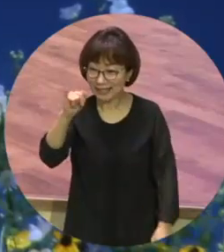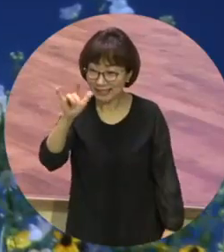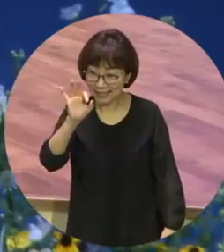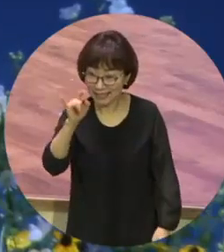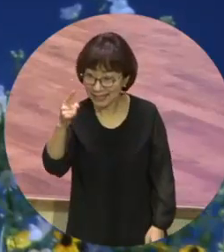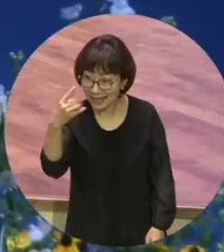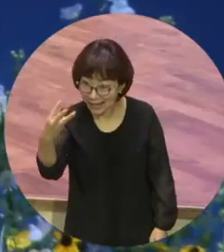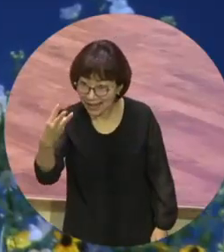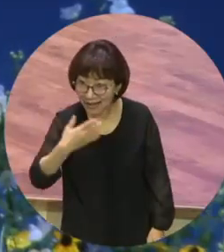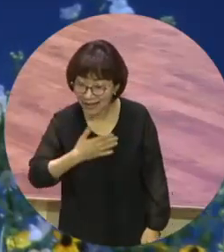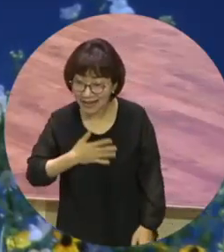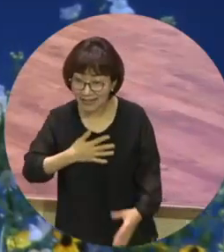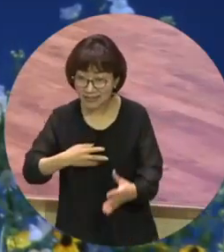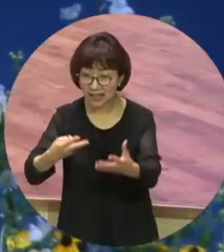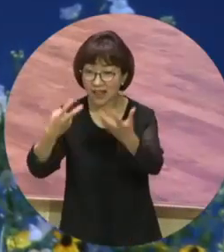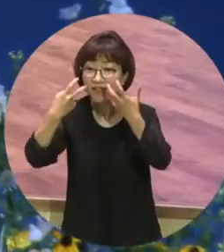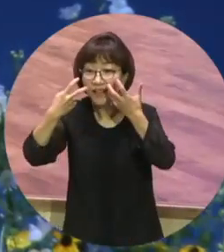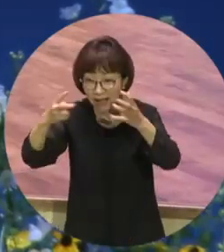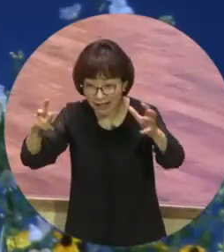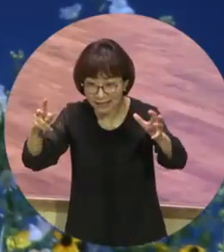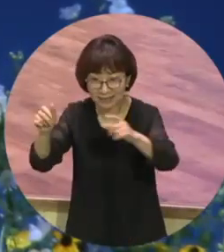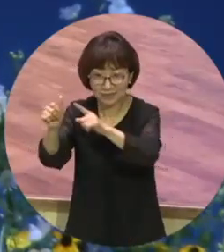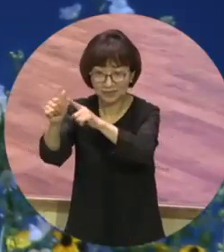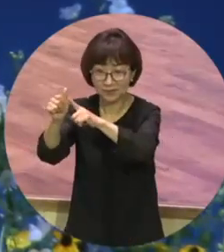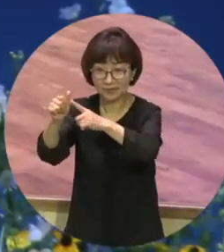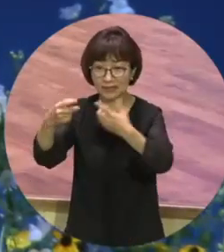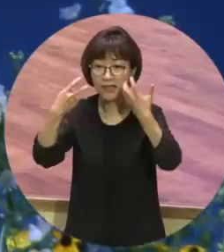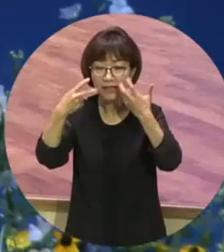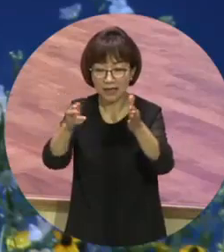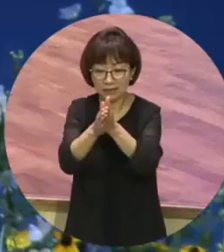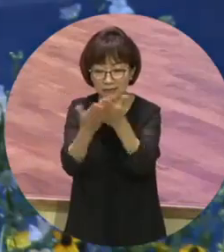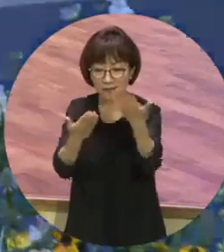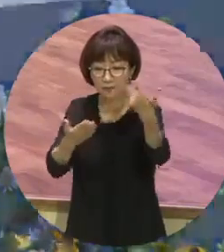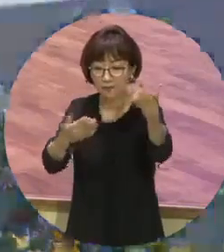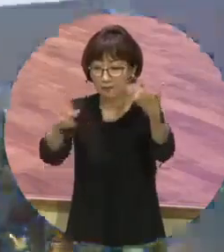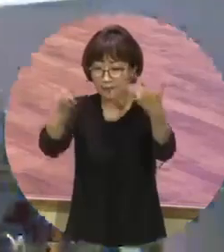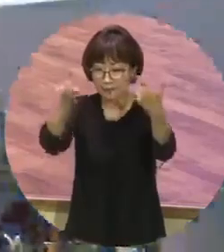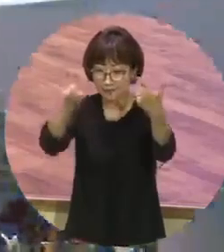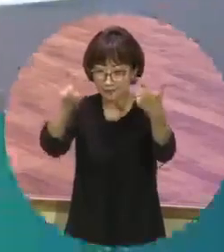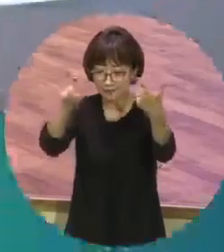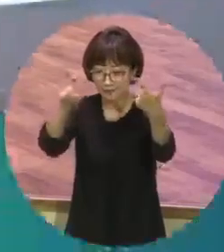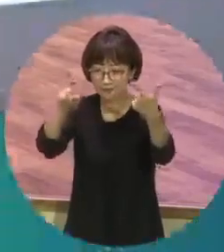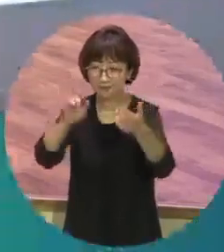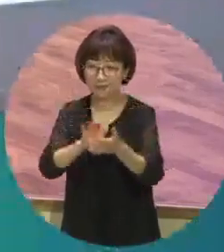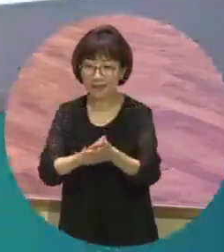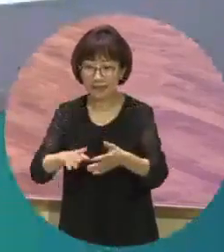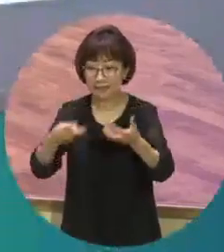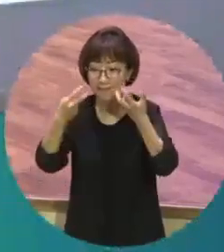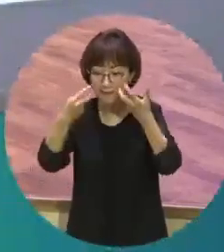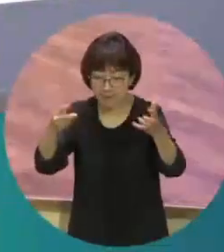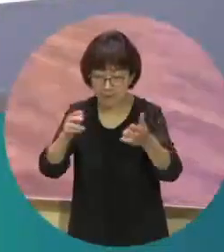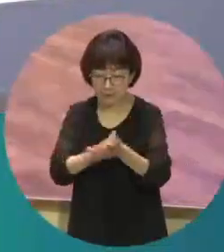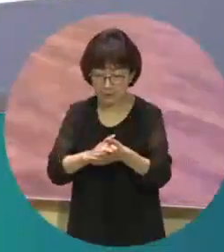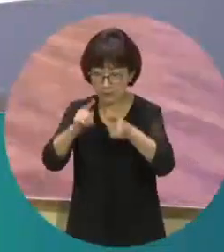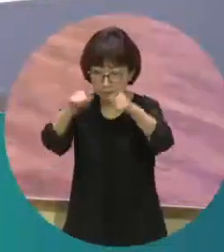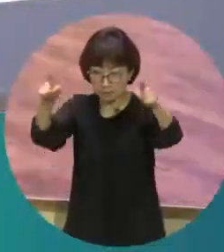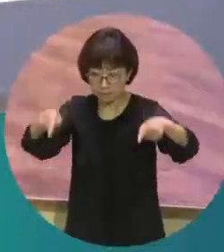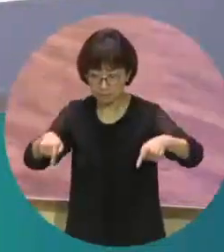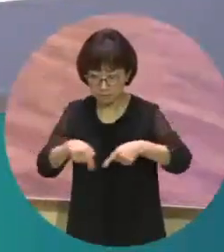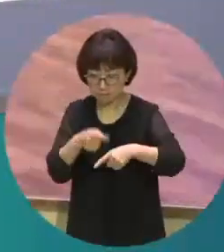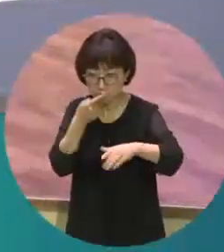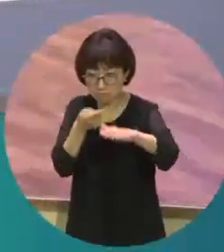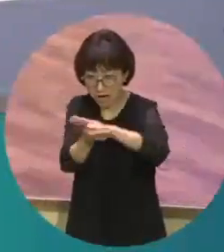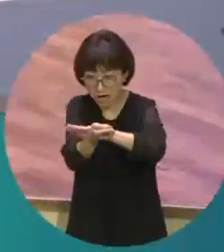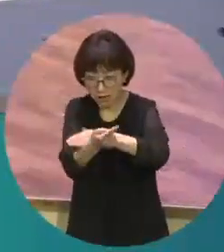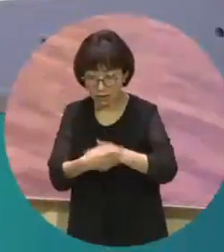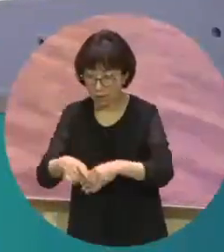절대 감사의 대표적 인물이에요. 다니엘 6장 10절을 보면 다니엘이 이 조서에 왕의 도장이 찍힌 것을